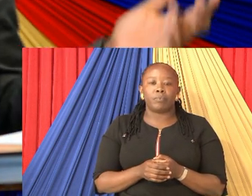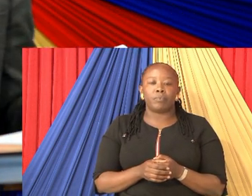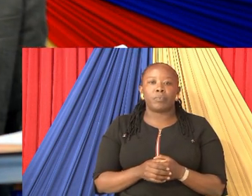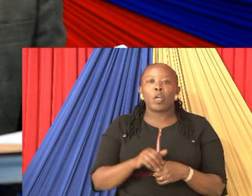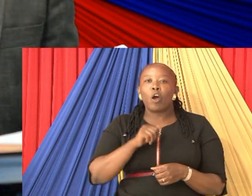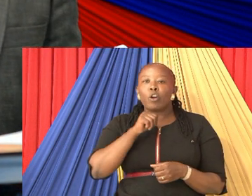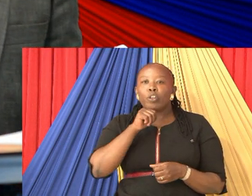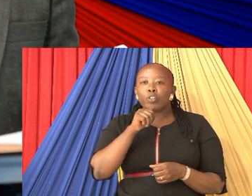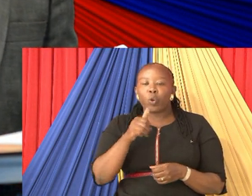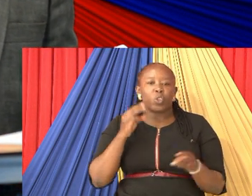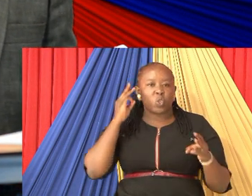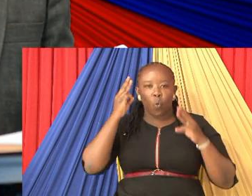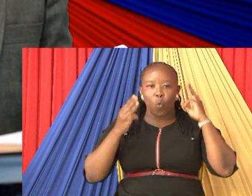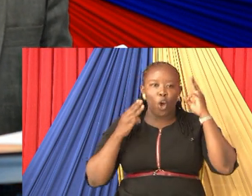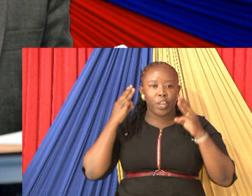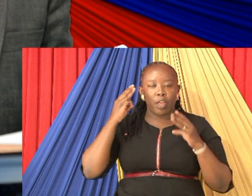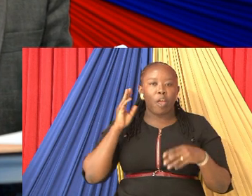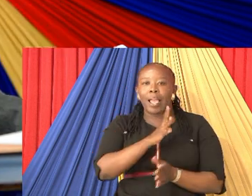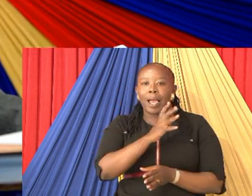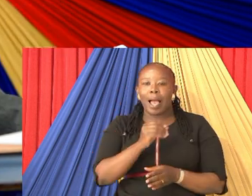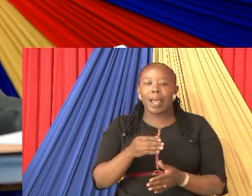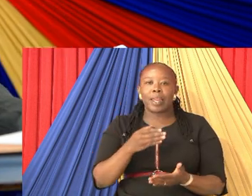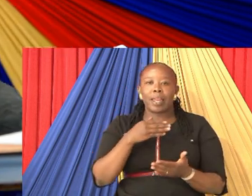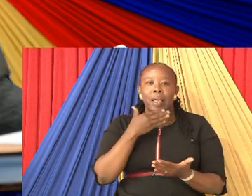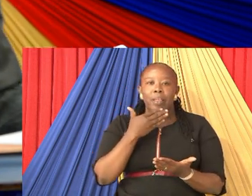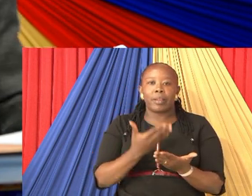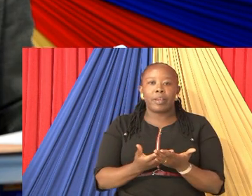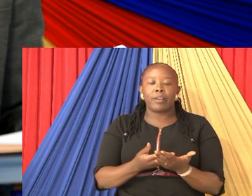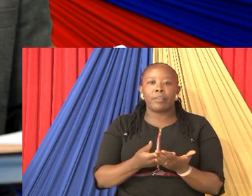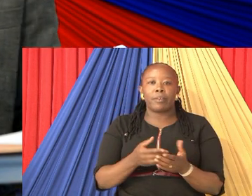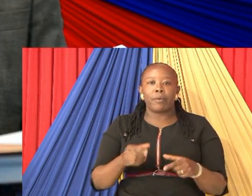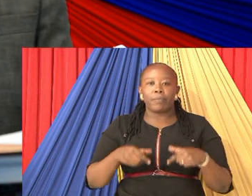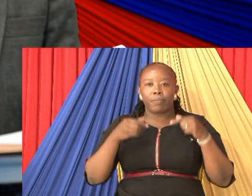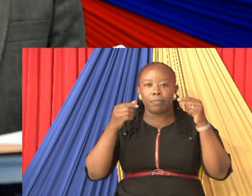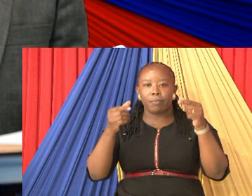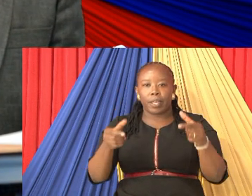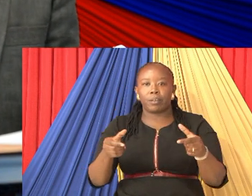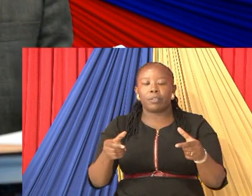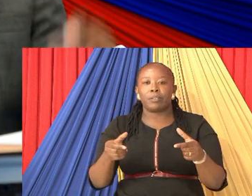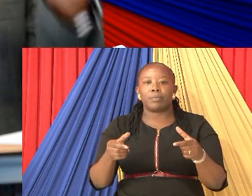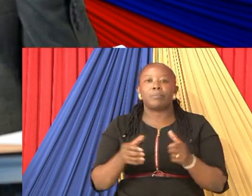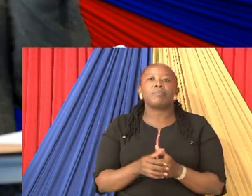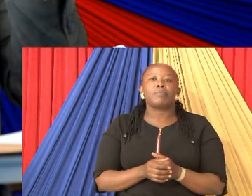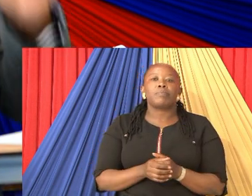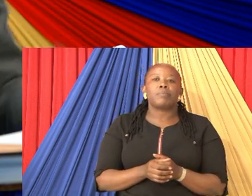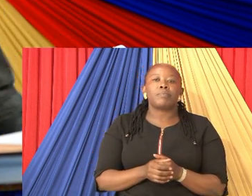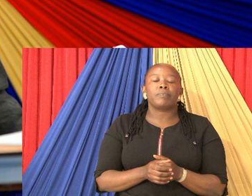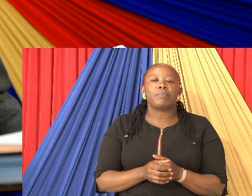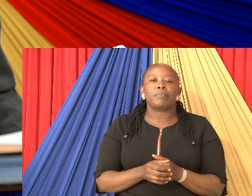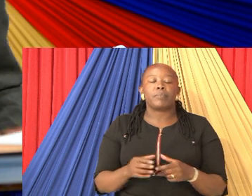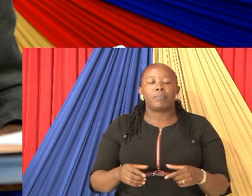Msijisumbue kwa neno lolote, bali katika neno pamoja na kushukuru, kati ya mambo yale mengine